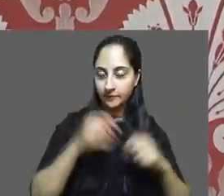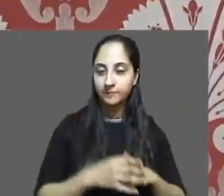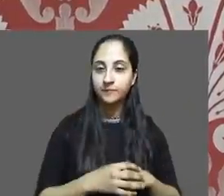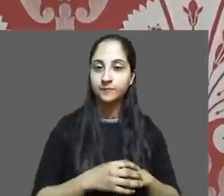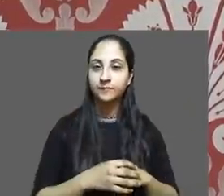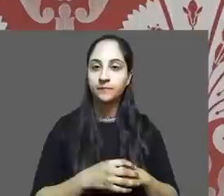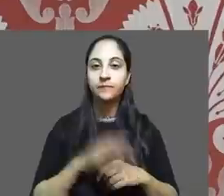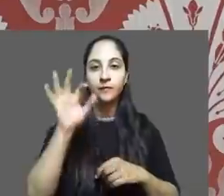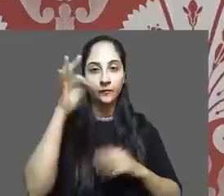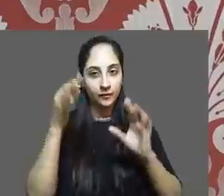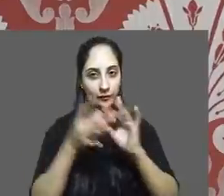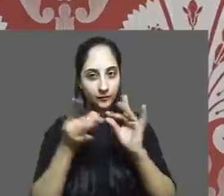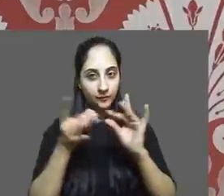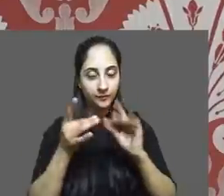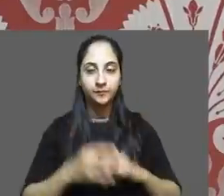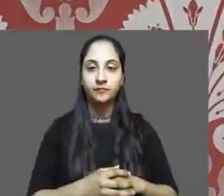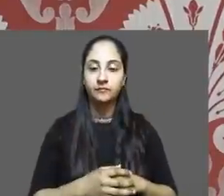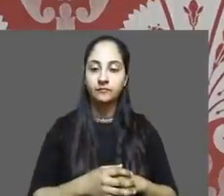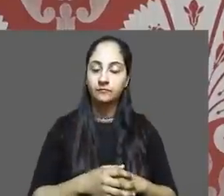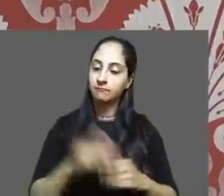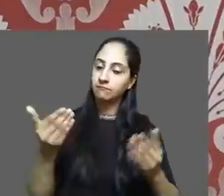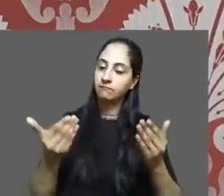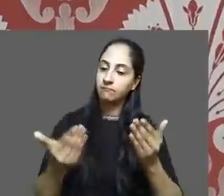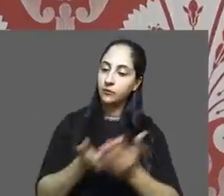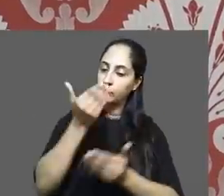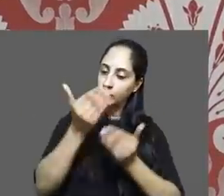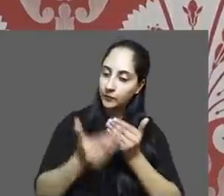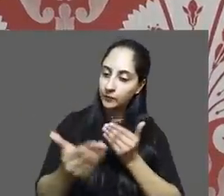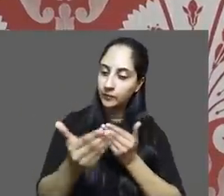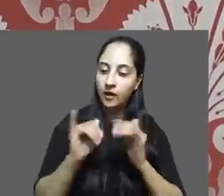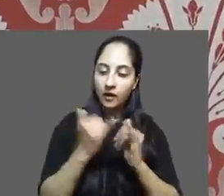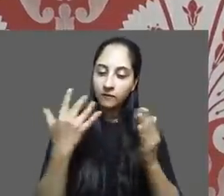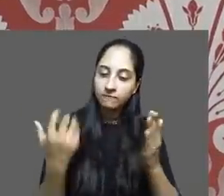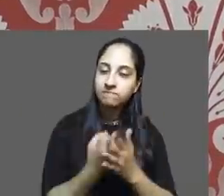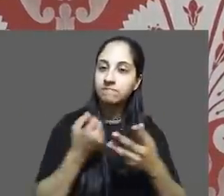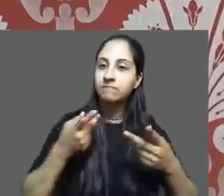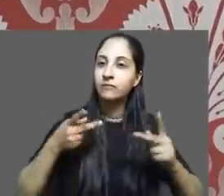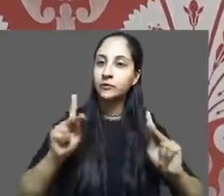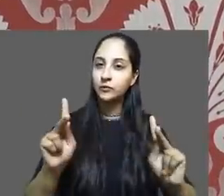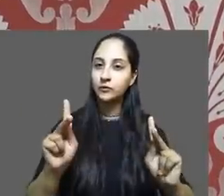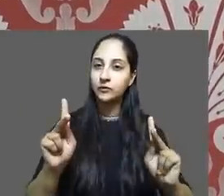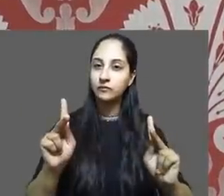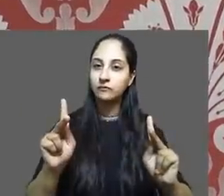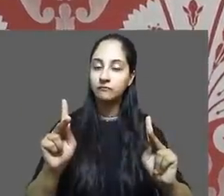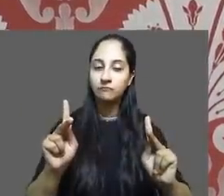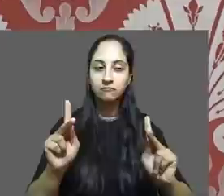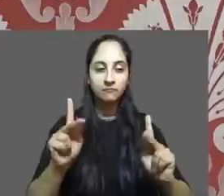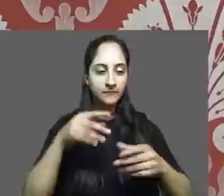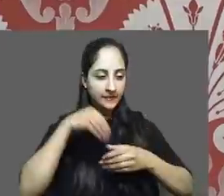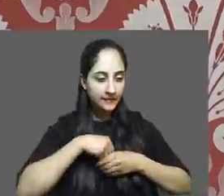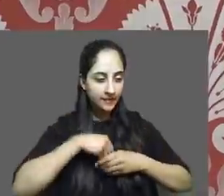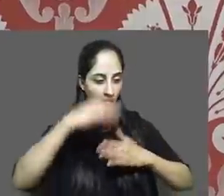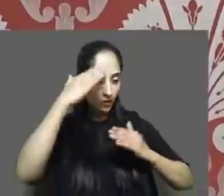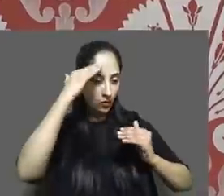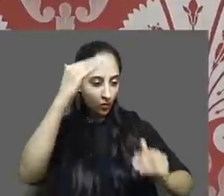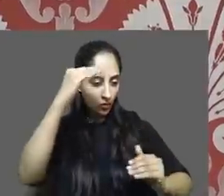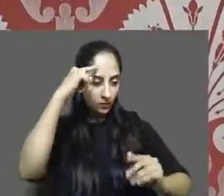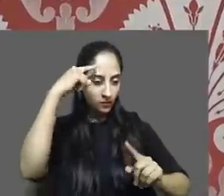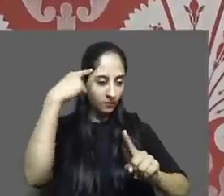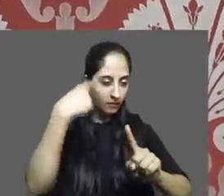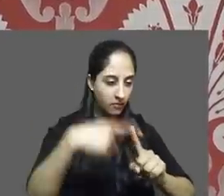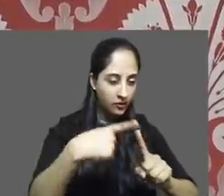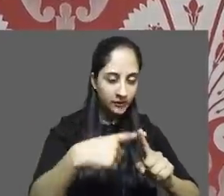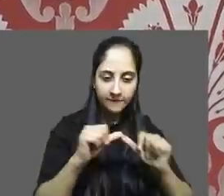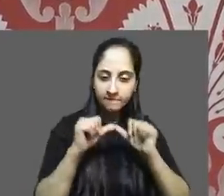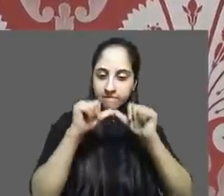Navroz. Comment pouvons-nous créer et saisir des occasions durant la nouvelle année? Comment